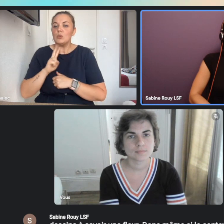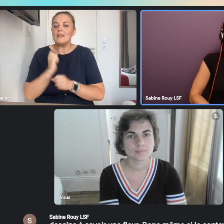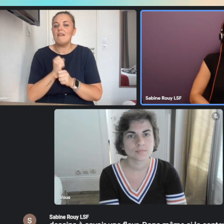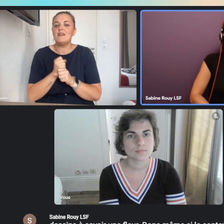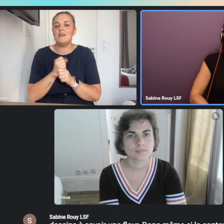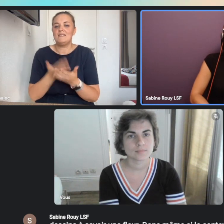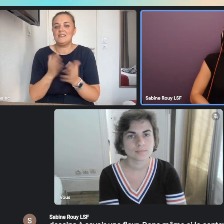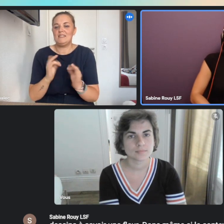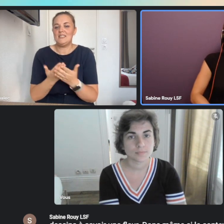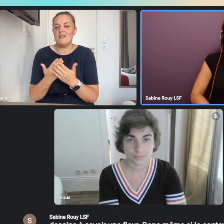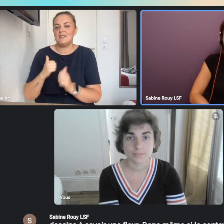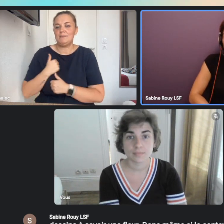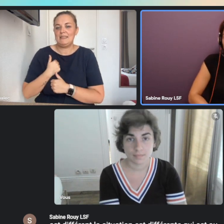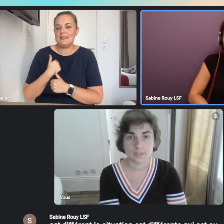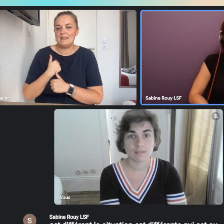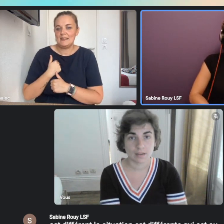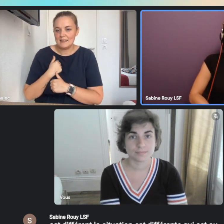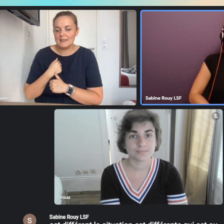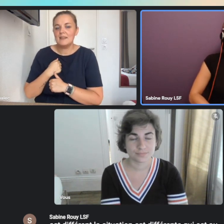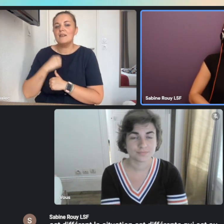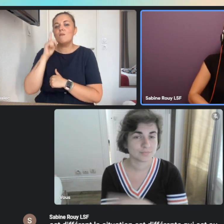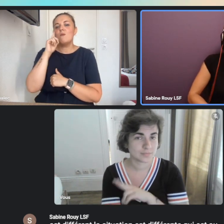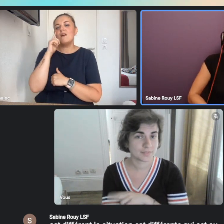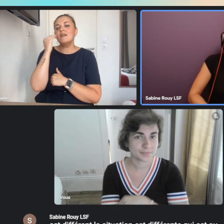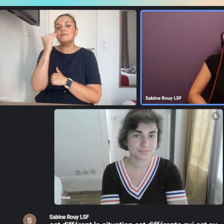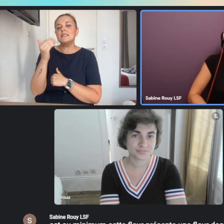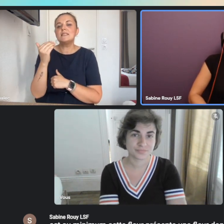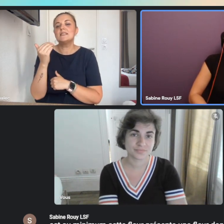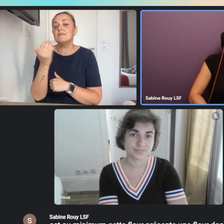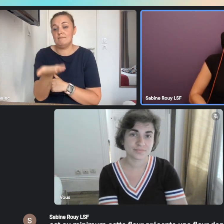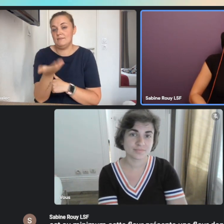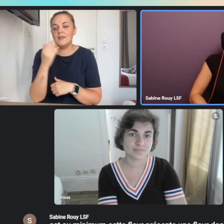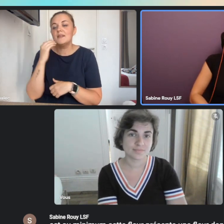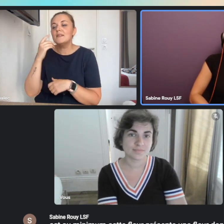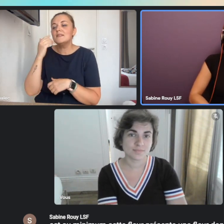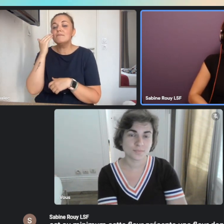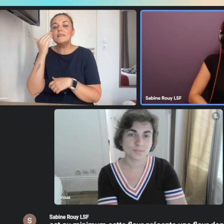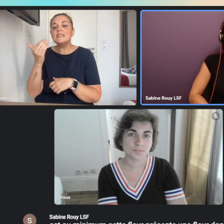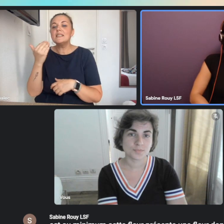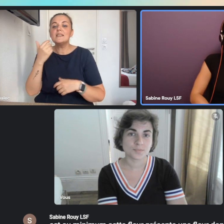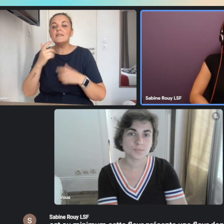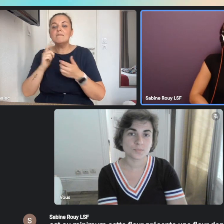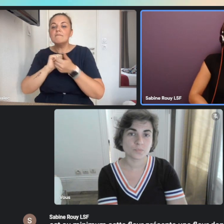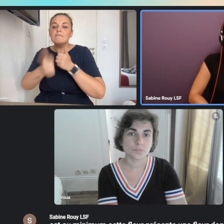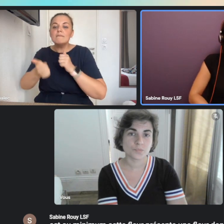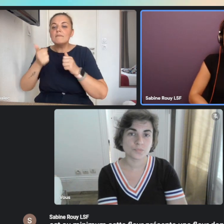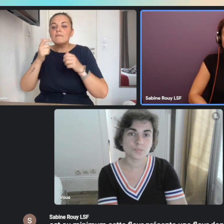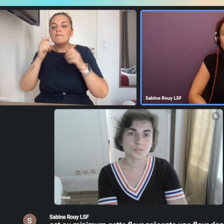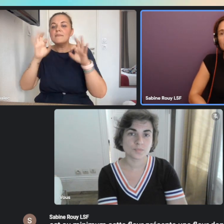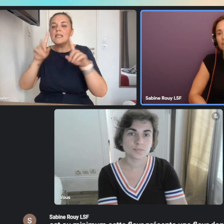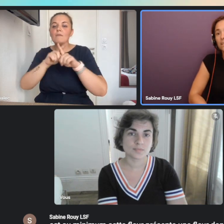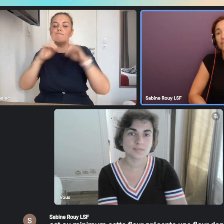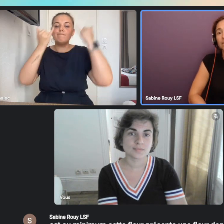et ça m'a donné de la rigueur au niveau du travail. C'était vraiment ça. Parce que justement,